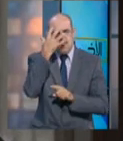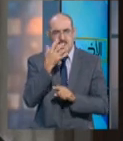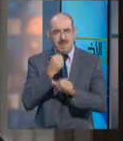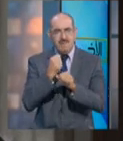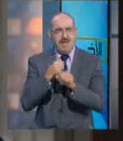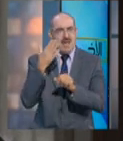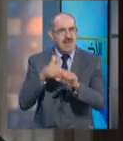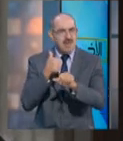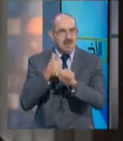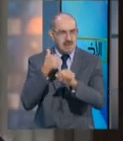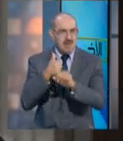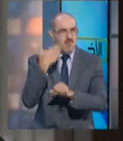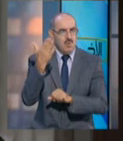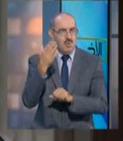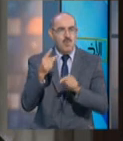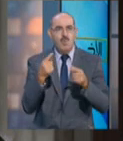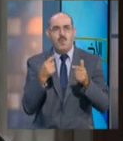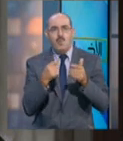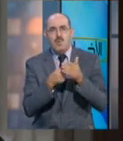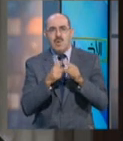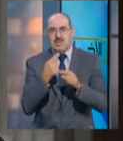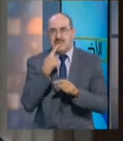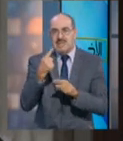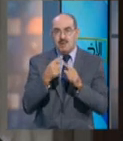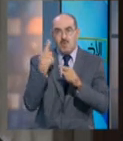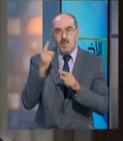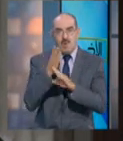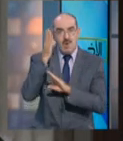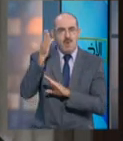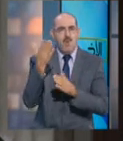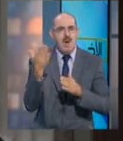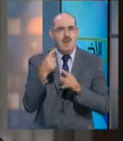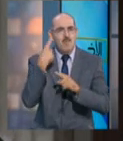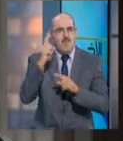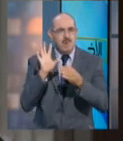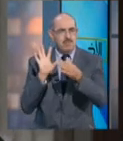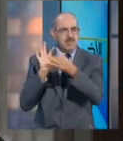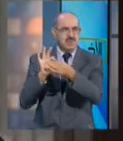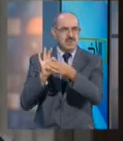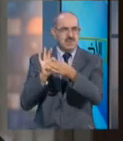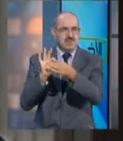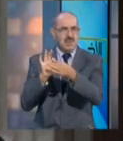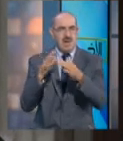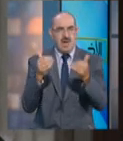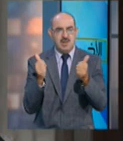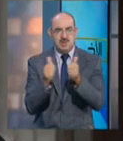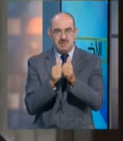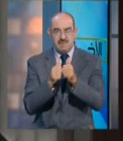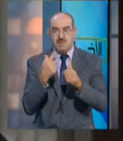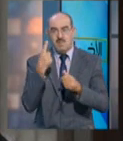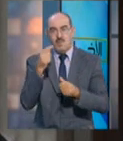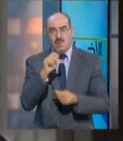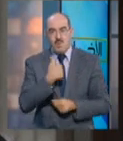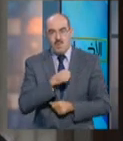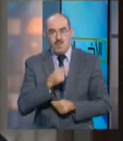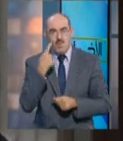عندما أتكلم عن المستقبل، فإنني أخص بالذكر العلاقات الثنائية التي هي